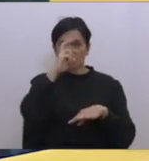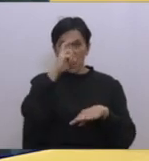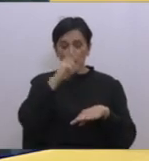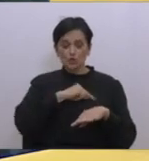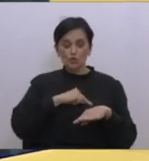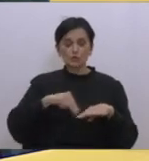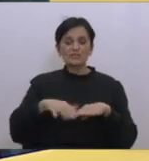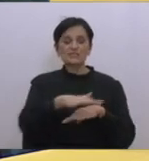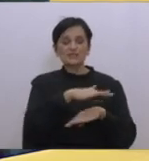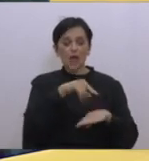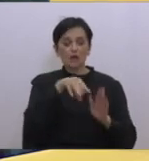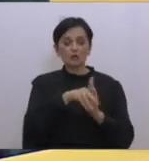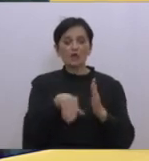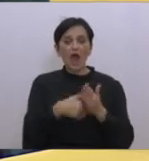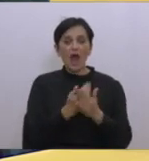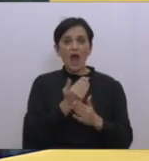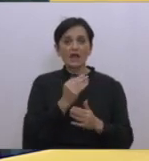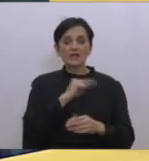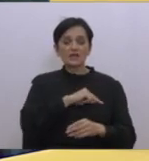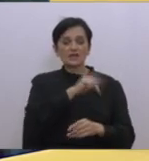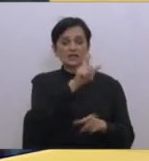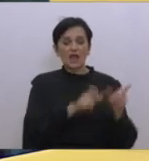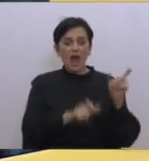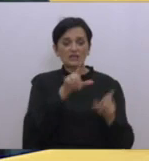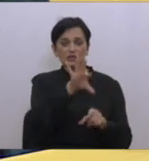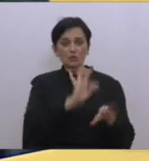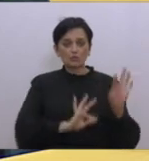საჯარო სექტორში ჩვენ ახალი კადრების მოზიდვას,